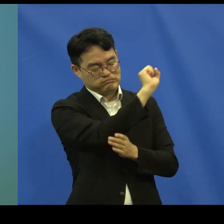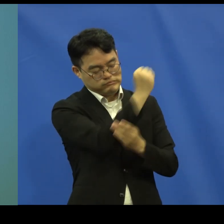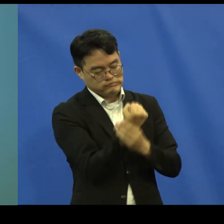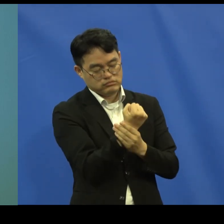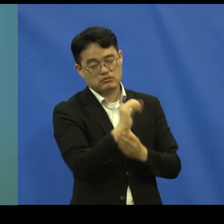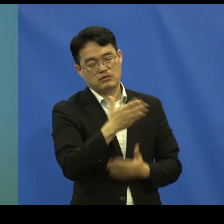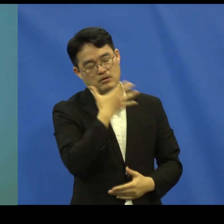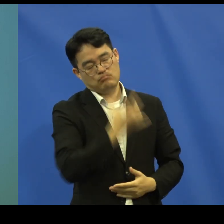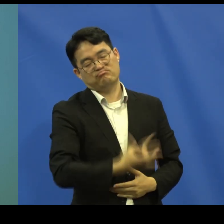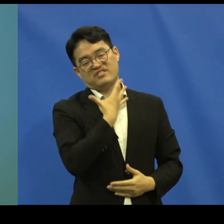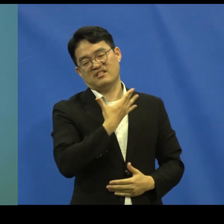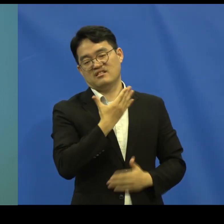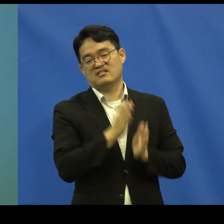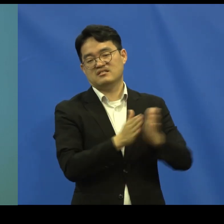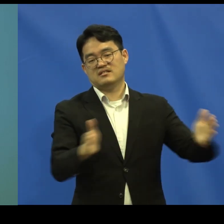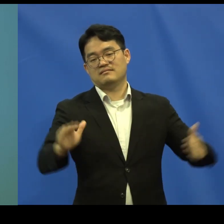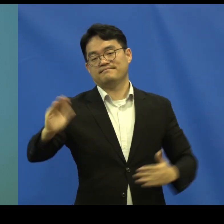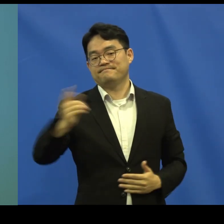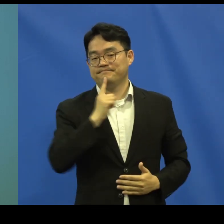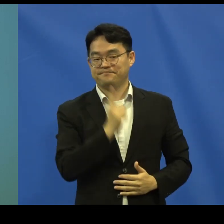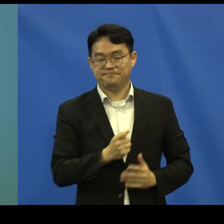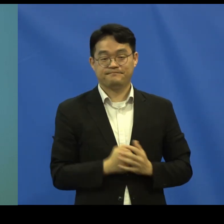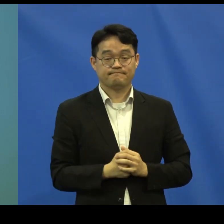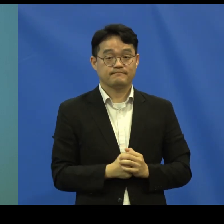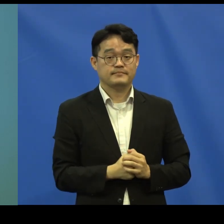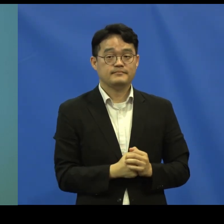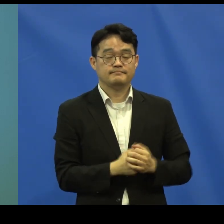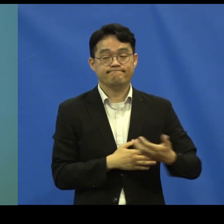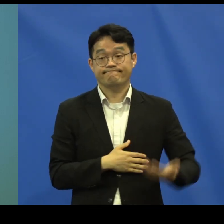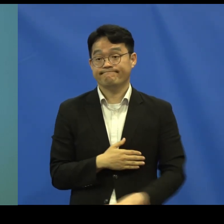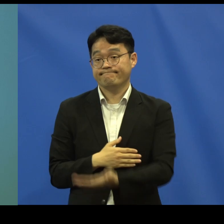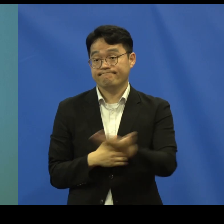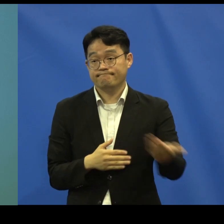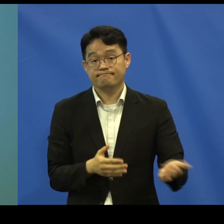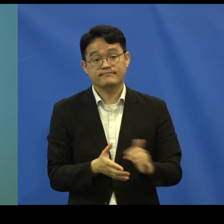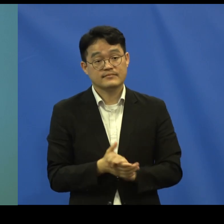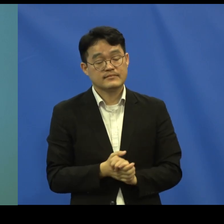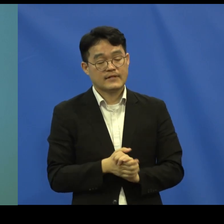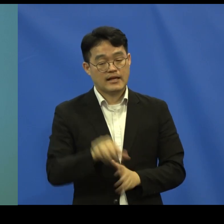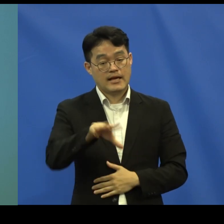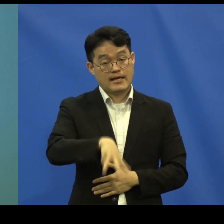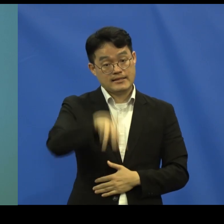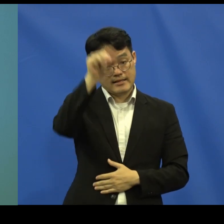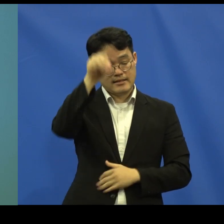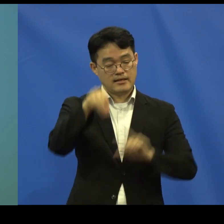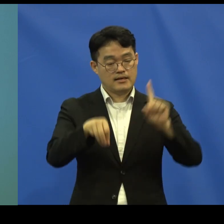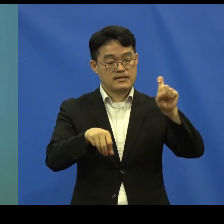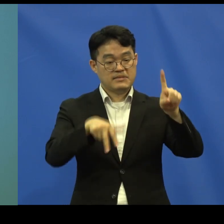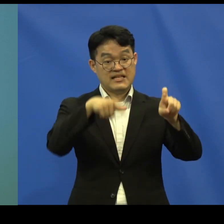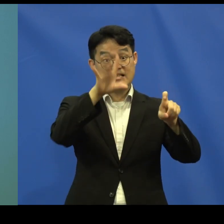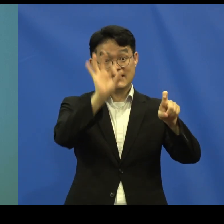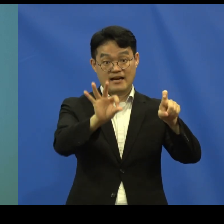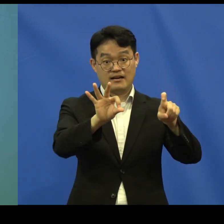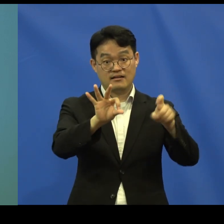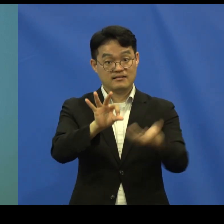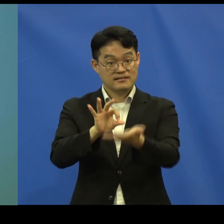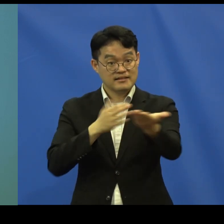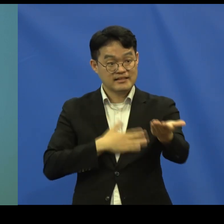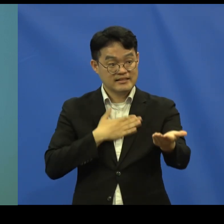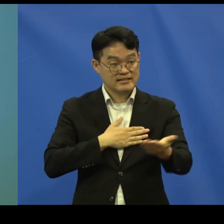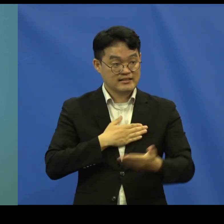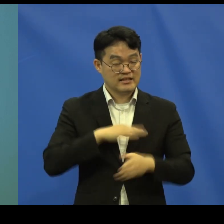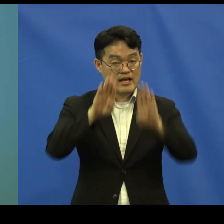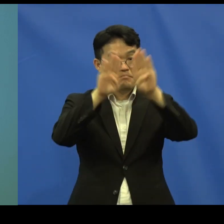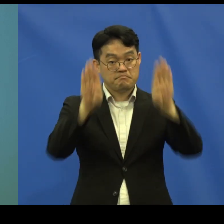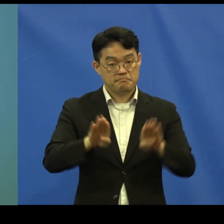불행이 찾아온 겁니다. 자, 여러분 창세기 11장에 보면 바벨탑 사건이 나옵니다.